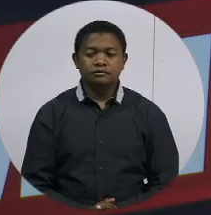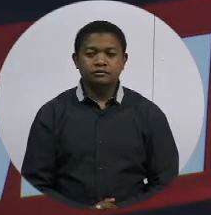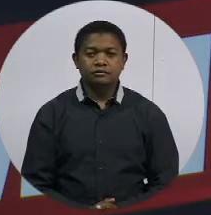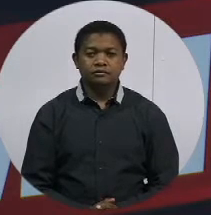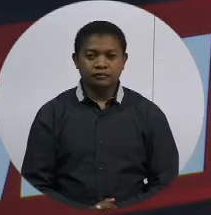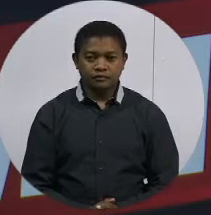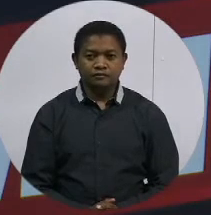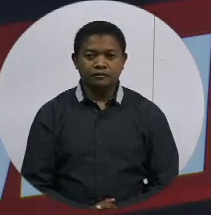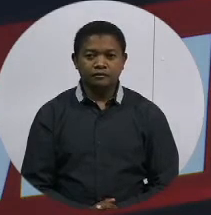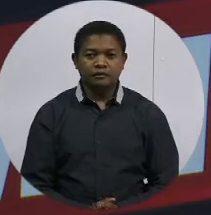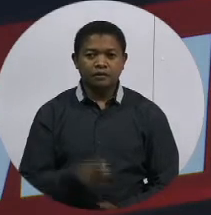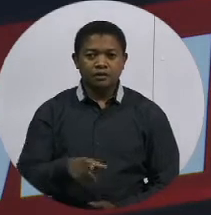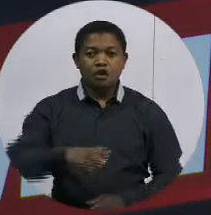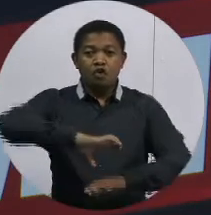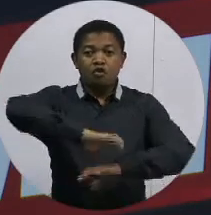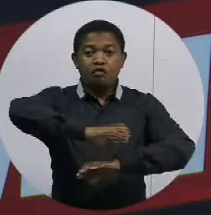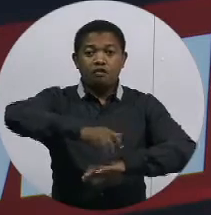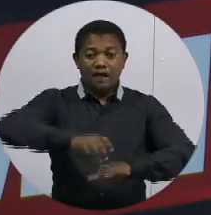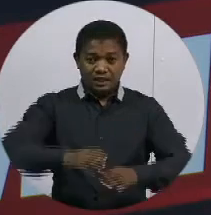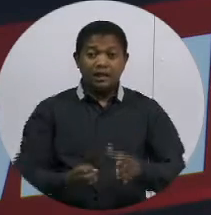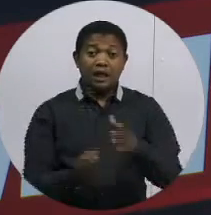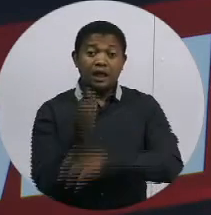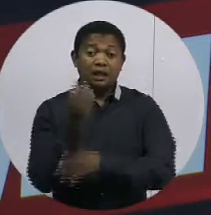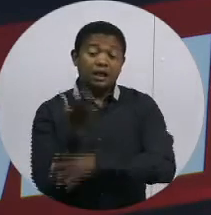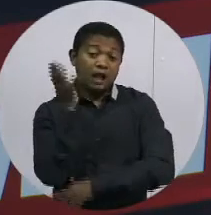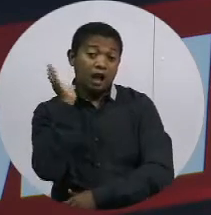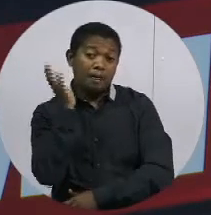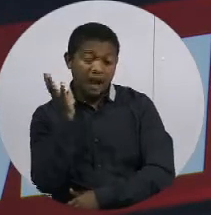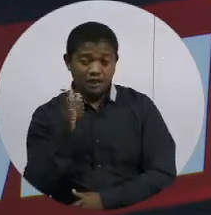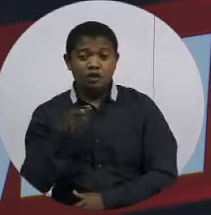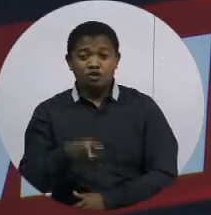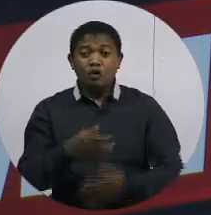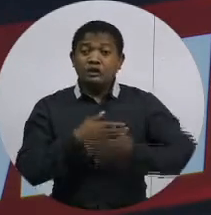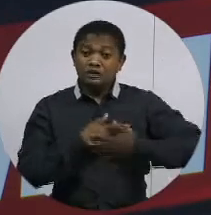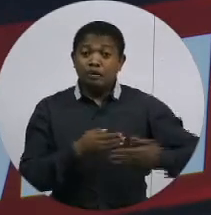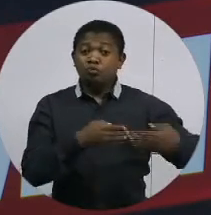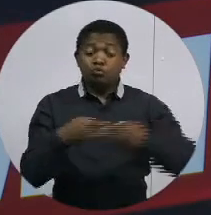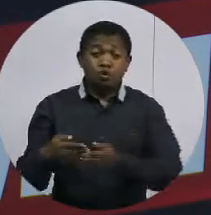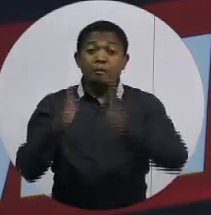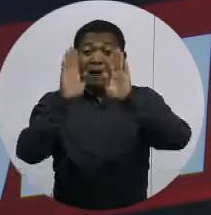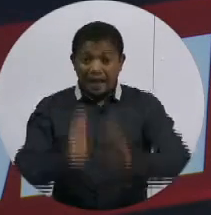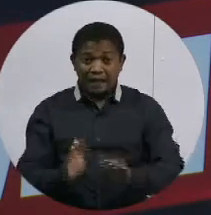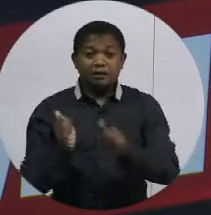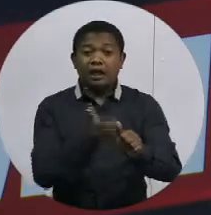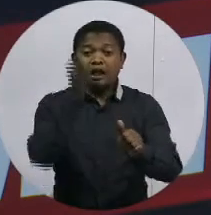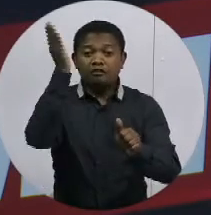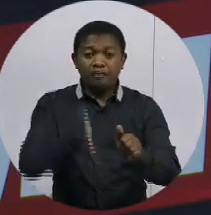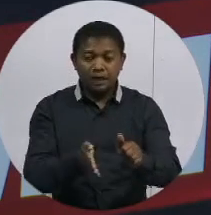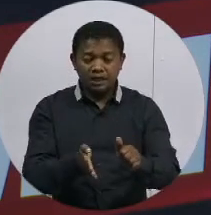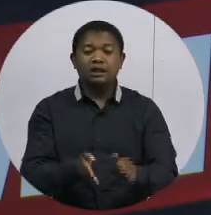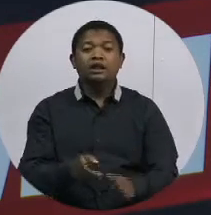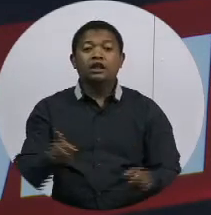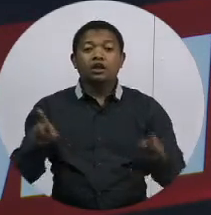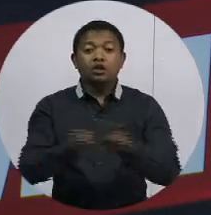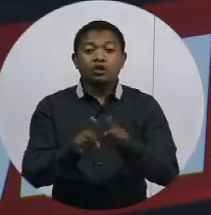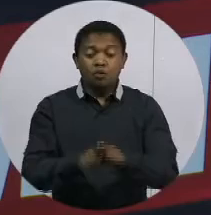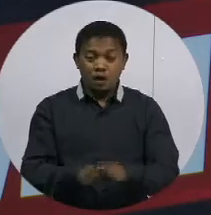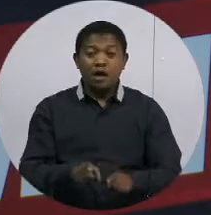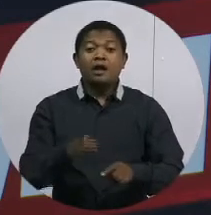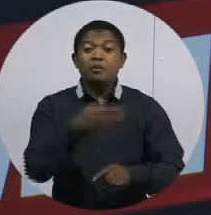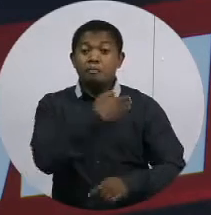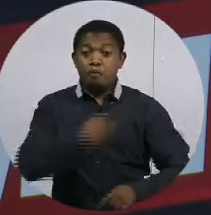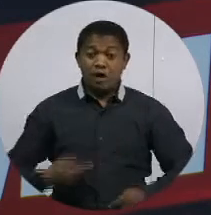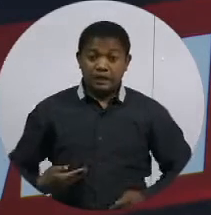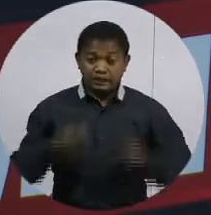amin'ny faritra Analamanga dia natanteraka fisafoana tsy ankiato manerana ny fokontany sy ny elakelan-trano rehetra ny mpitandro ny